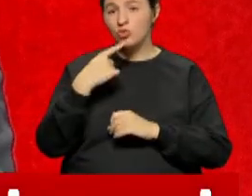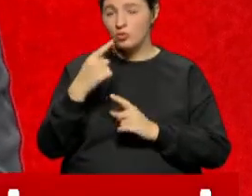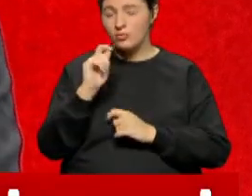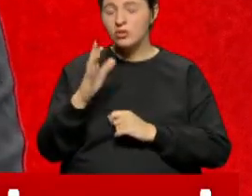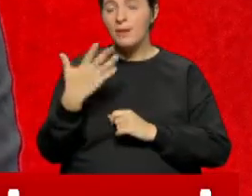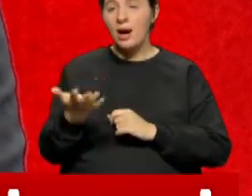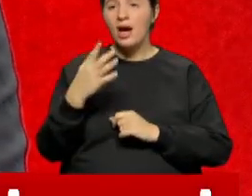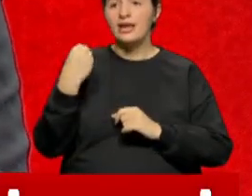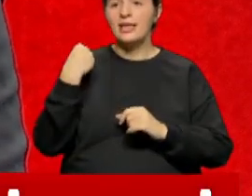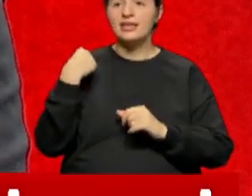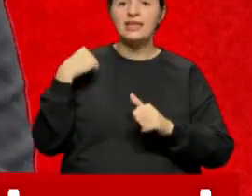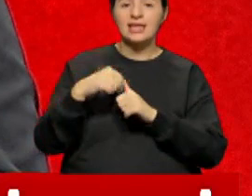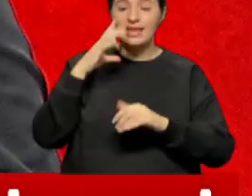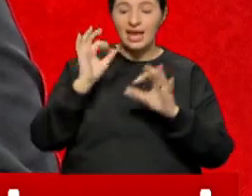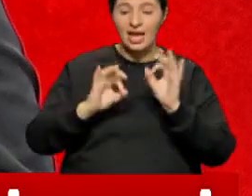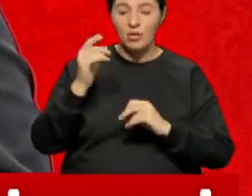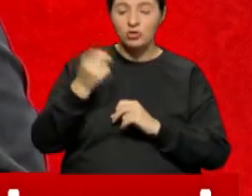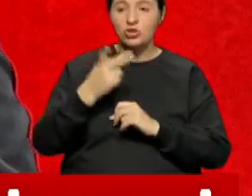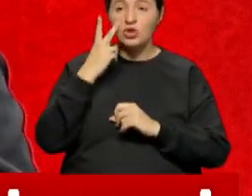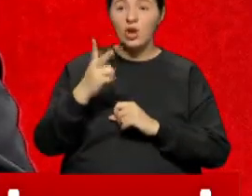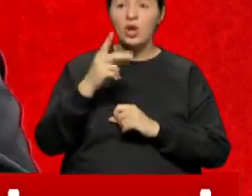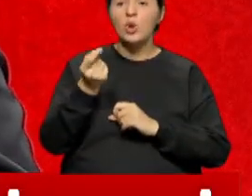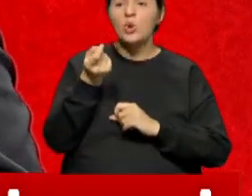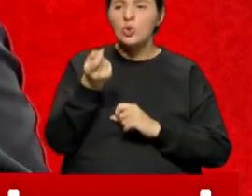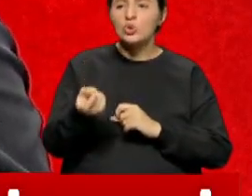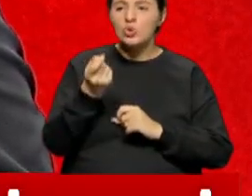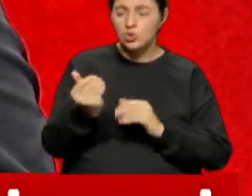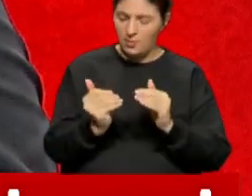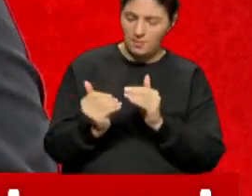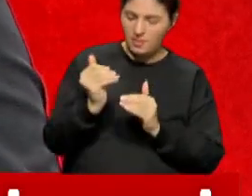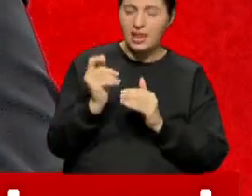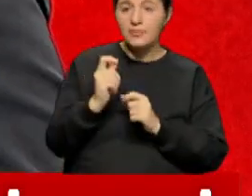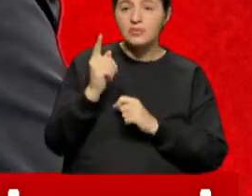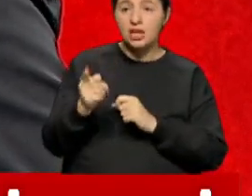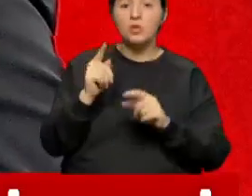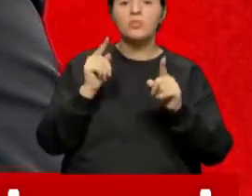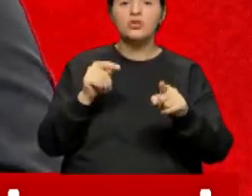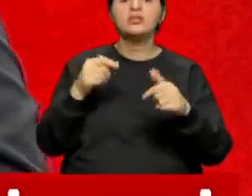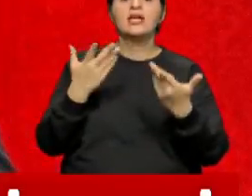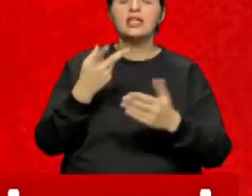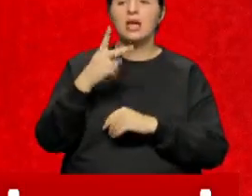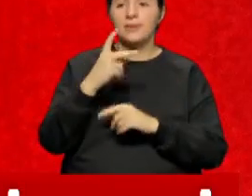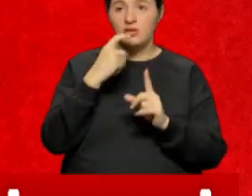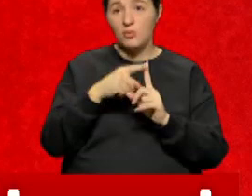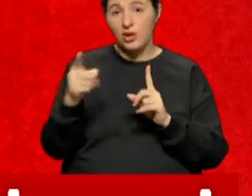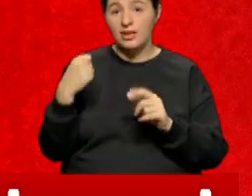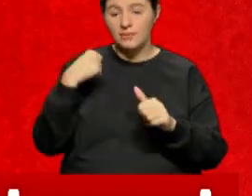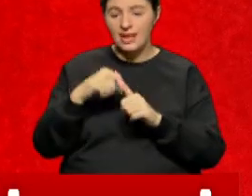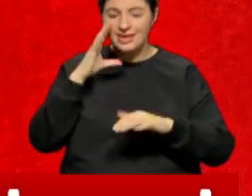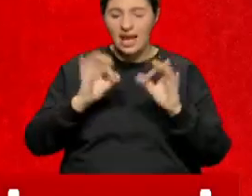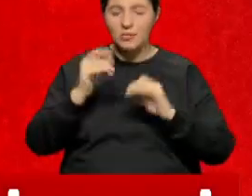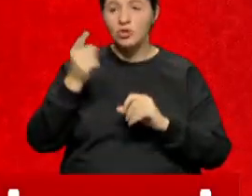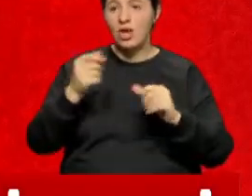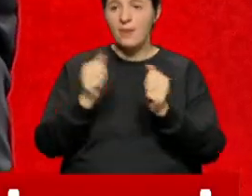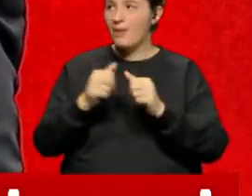gireceğiz ama Yeniden değerleme oranıyla sevgili iken kuruşu kuruşunu arttırılsaydı bugün zaten 2002'den bu yana Yeniden değerleme